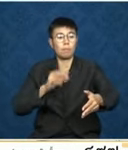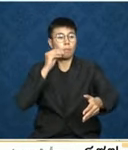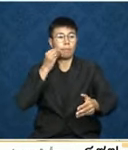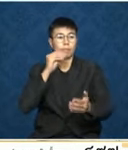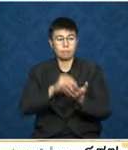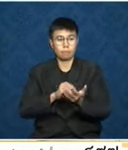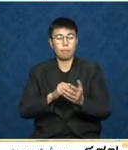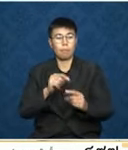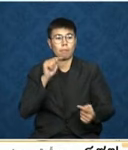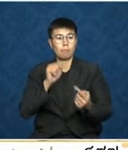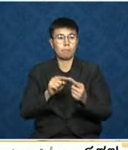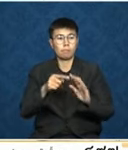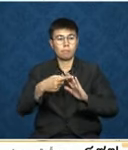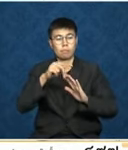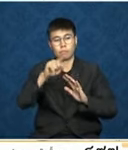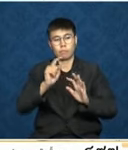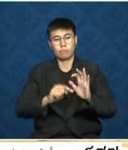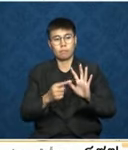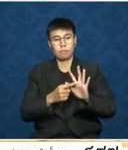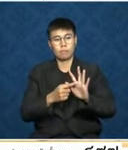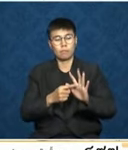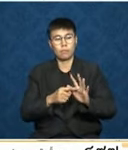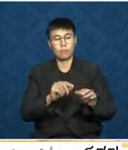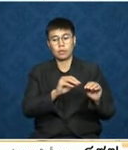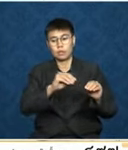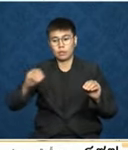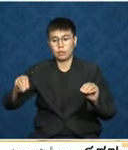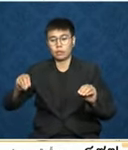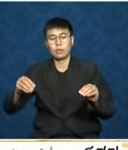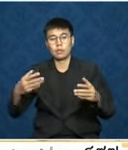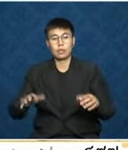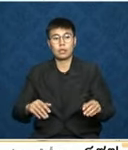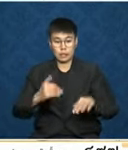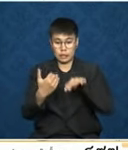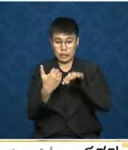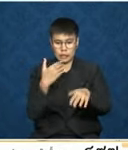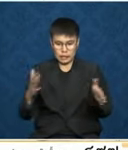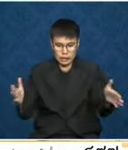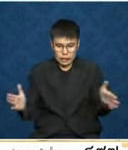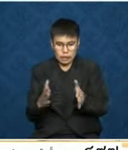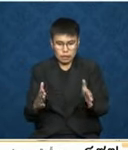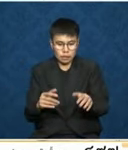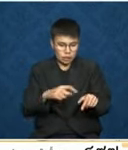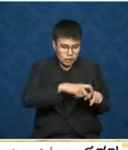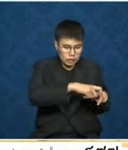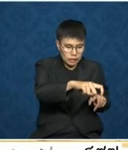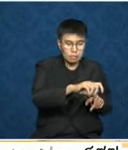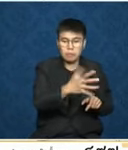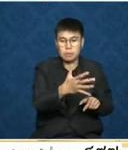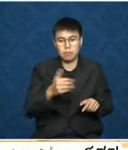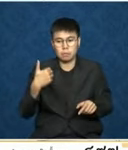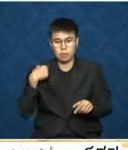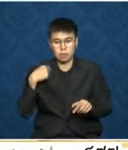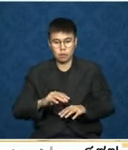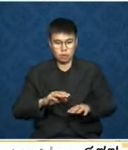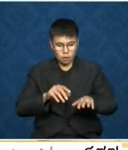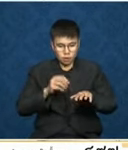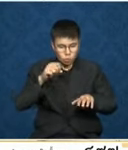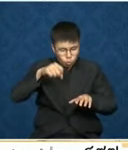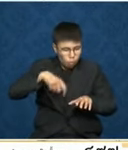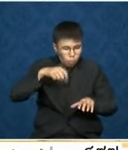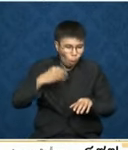ห้วยเป้าตำบลทุ่งพงไปจนถึงตำบลเมืองนะค่ะเส้นทางนี้แคบมากค่ะไม่มีหลายทางขุขะมากปะแล้วปะ